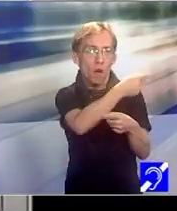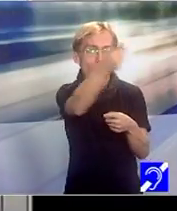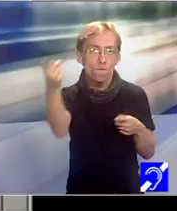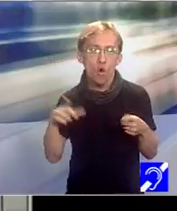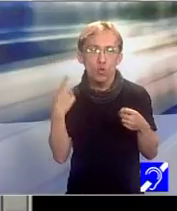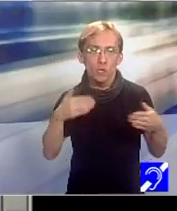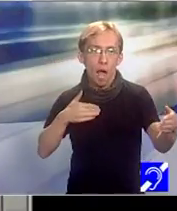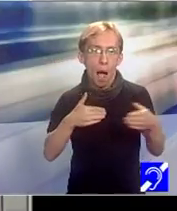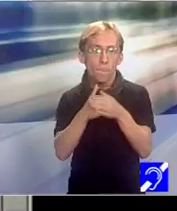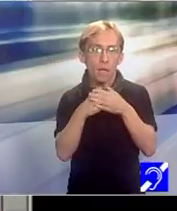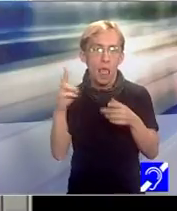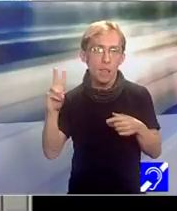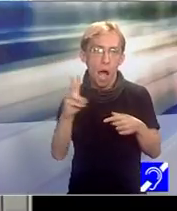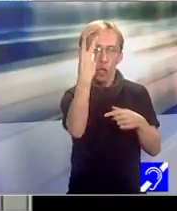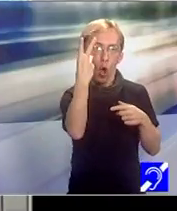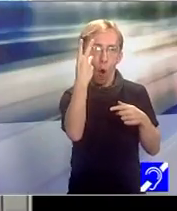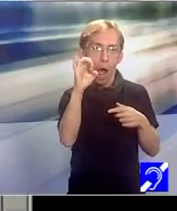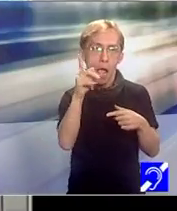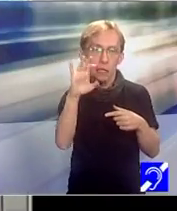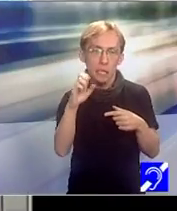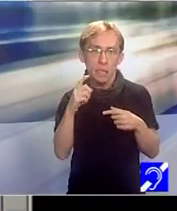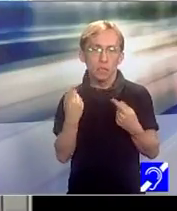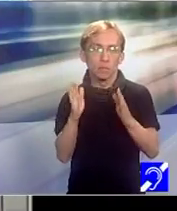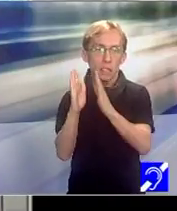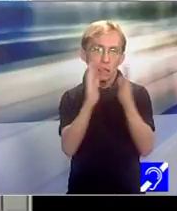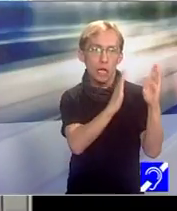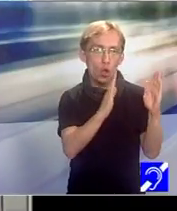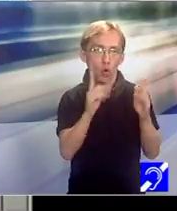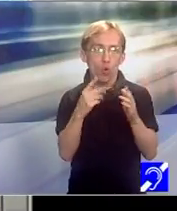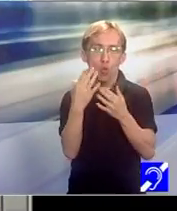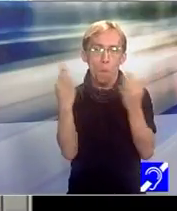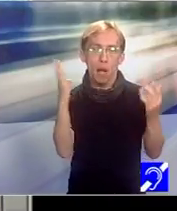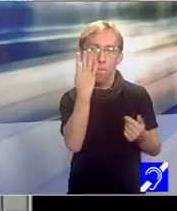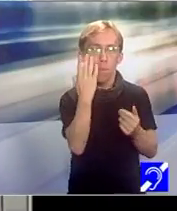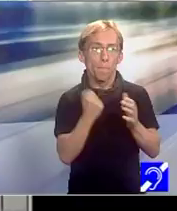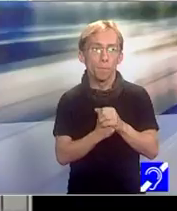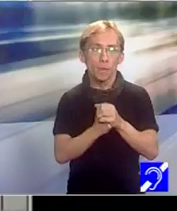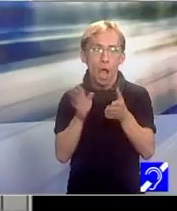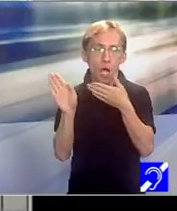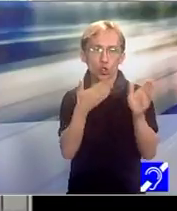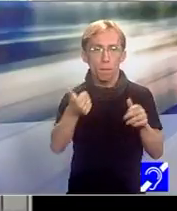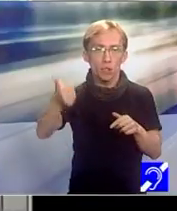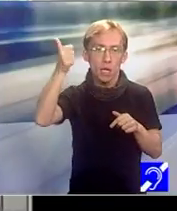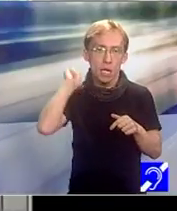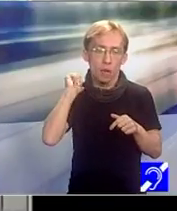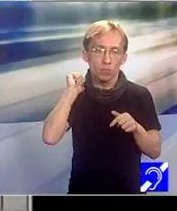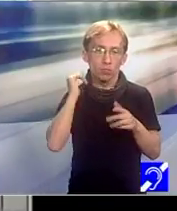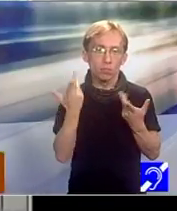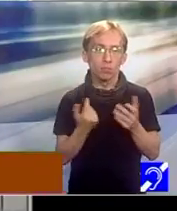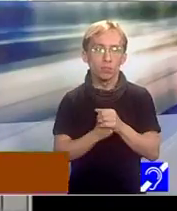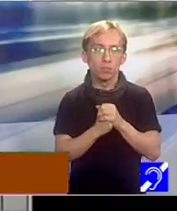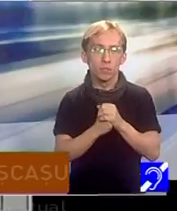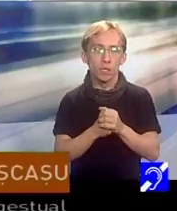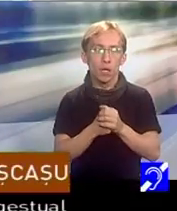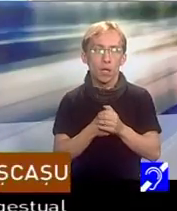noi. Este a doua ediție din sezonul cu numărul 4. Vreau să vă spun că începând de ieri emitem și în regim de podcast.